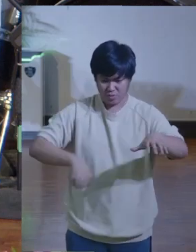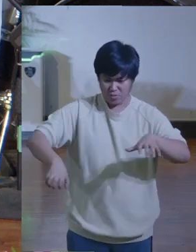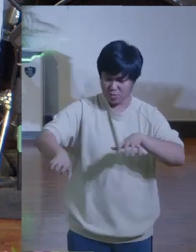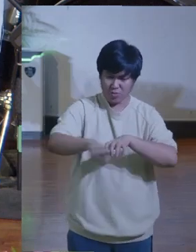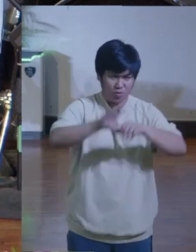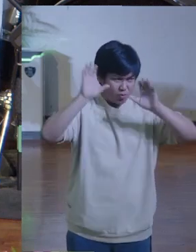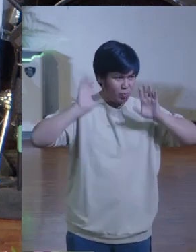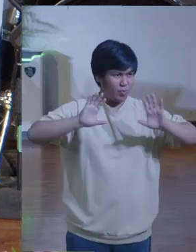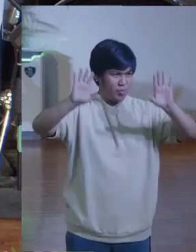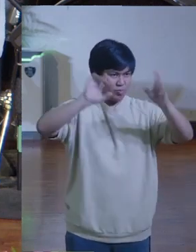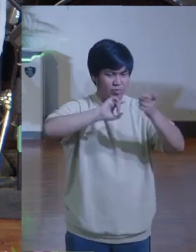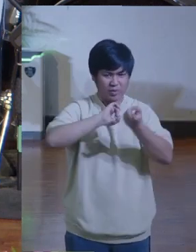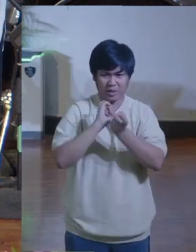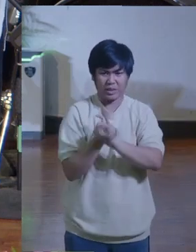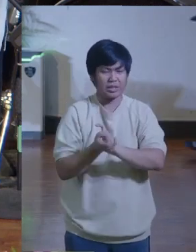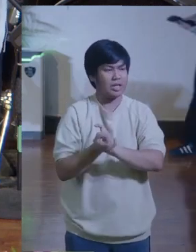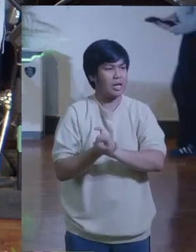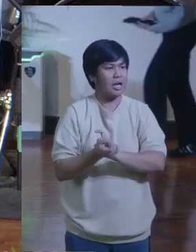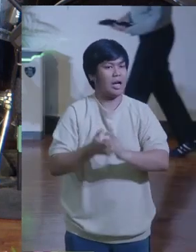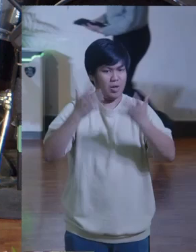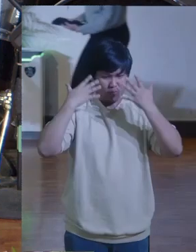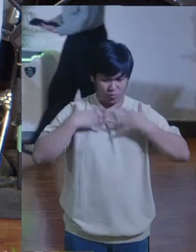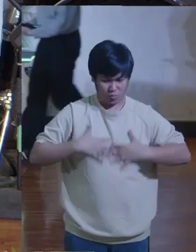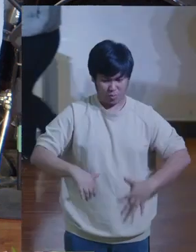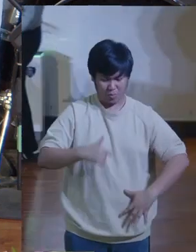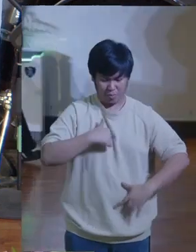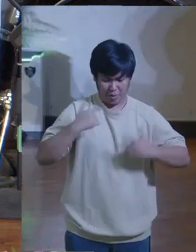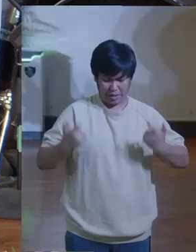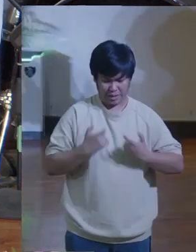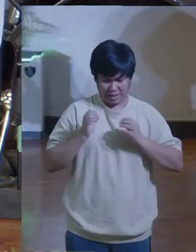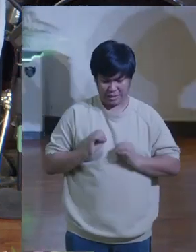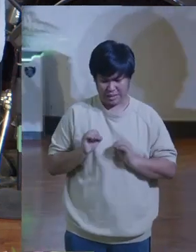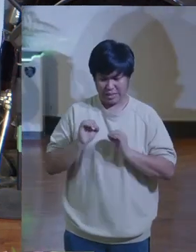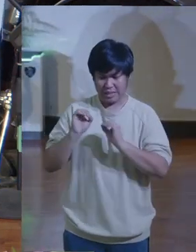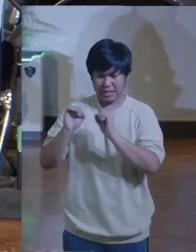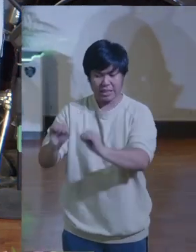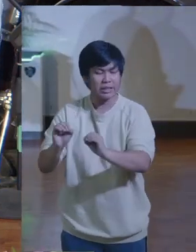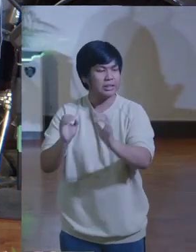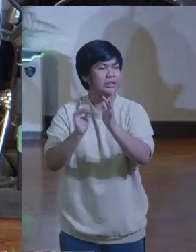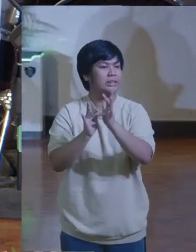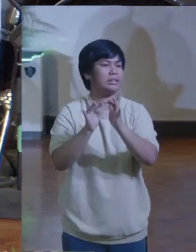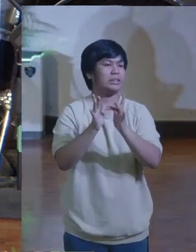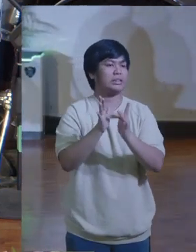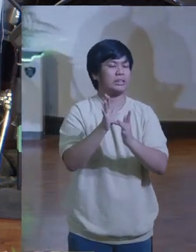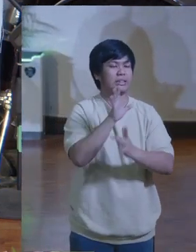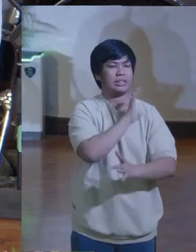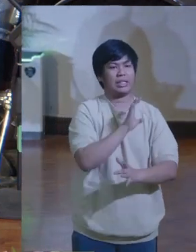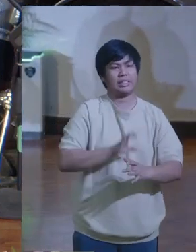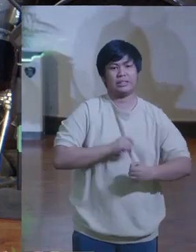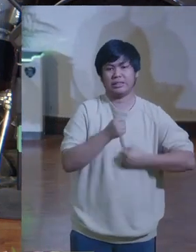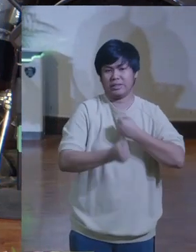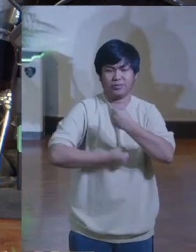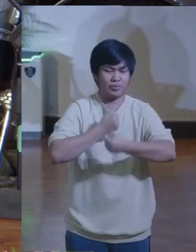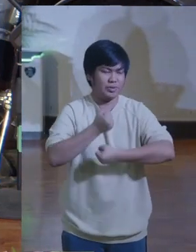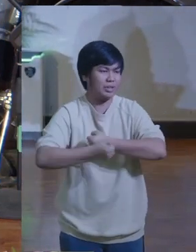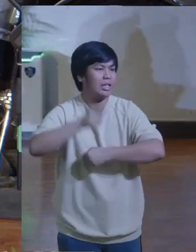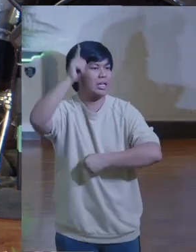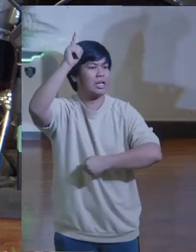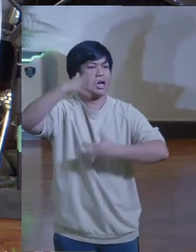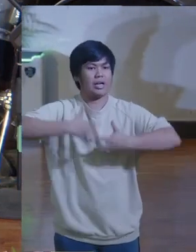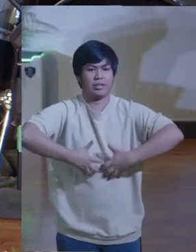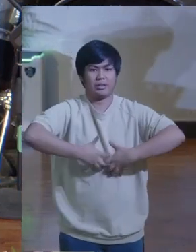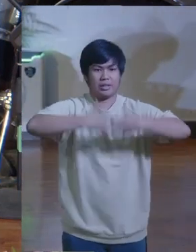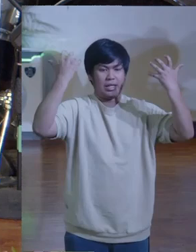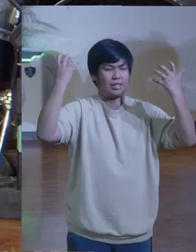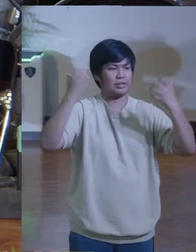exchange. Clothed in my sin, Christ suffered 'neath God's rage. Draped